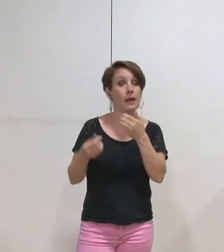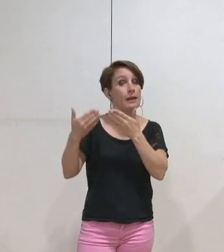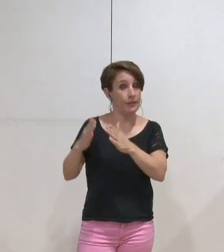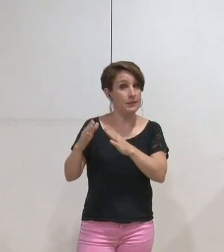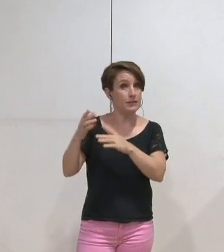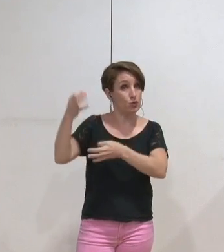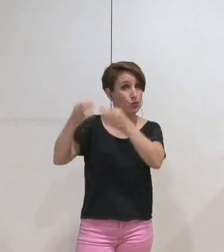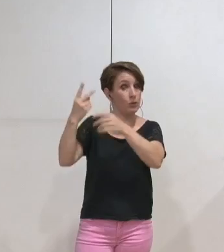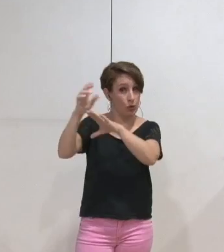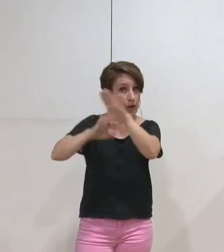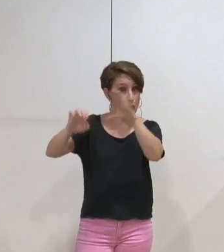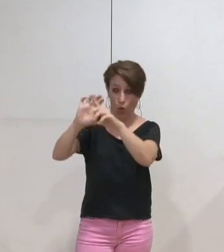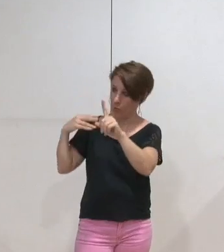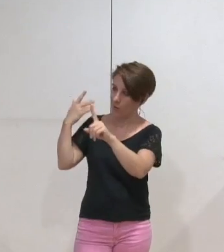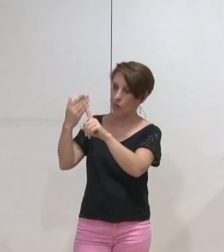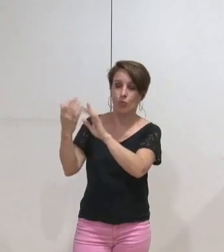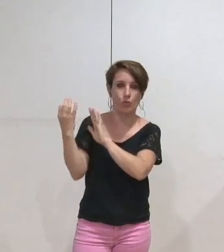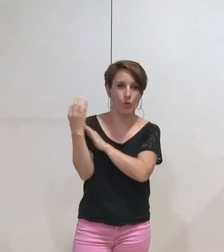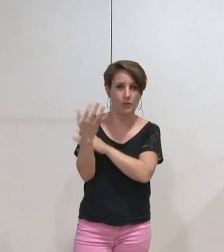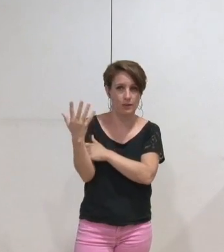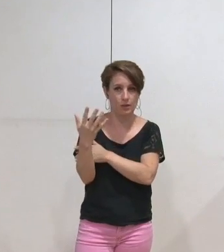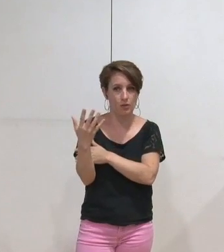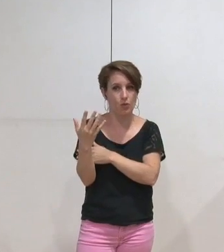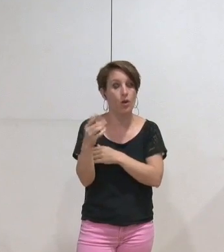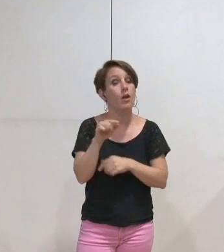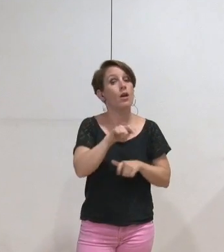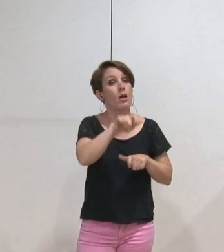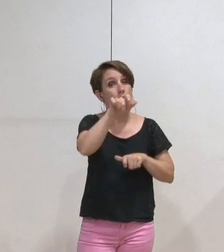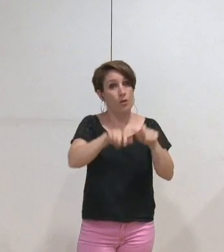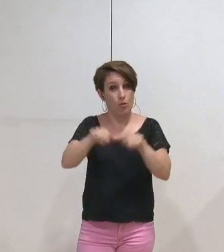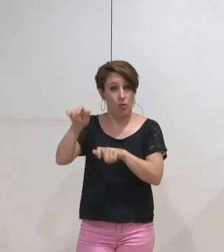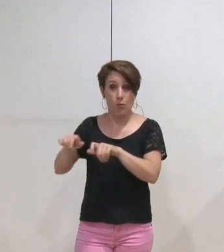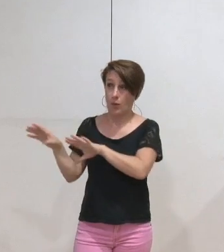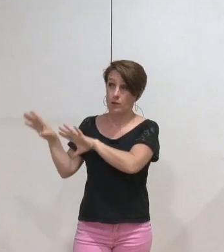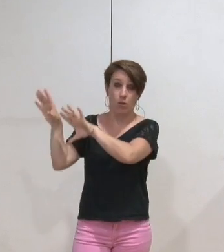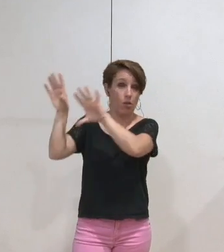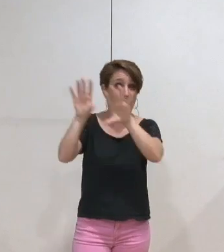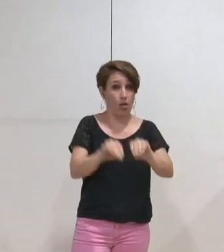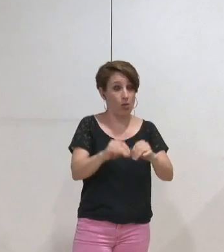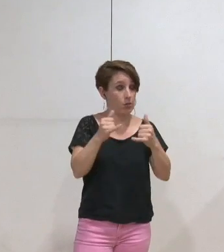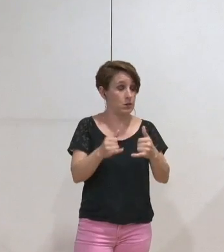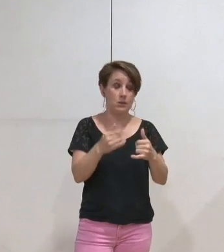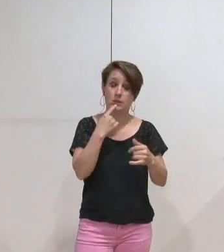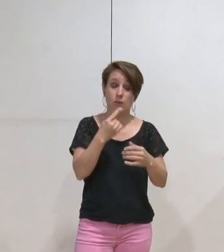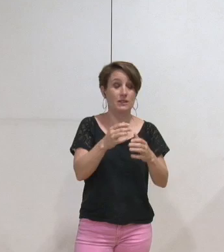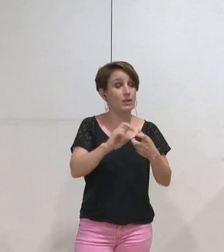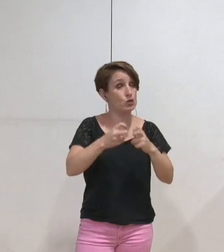que ce séjour peut-être remis en cause lorsqu'il vient faire peser une charge financière excessive sur nos structures de solidarité alors vous avez bien raison de